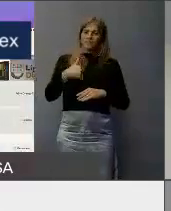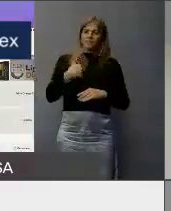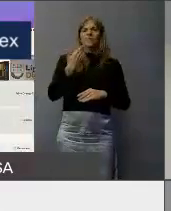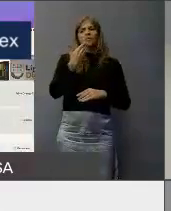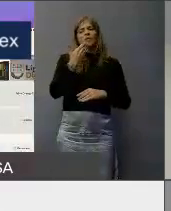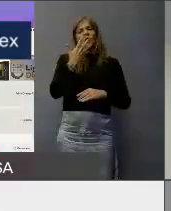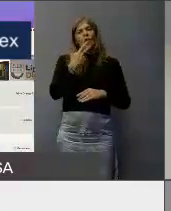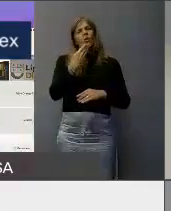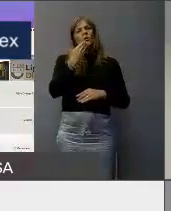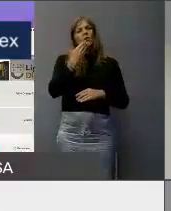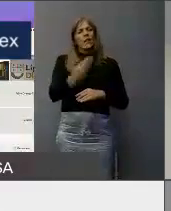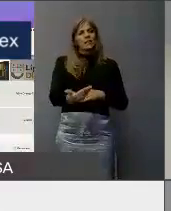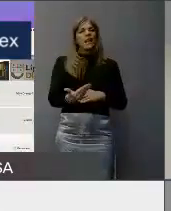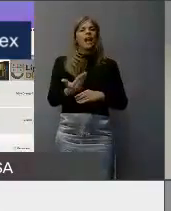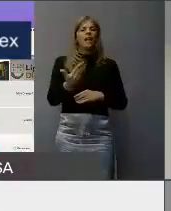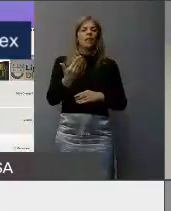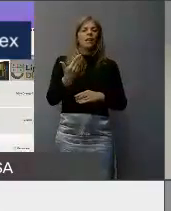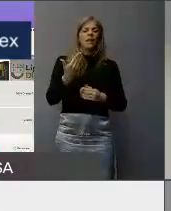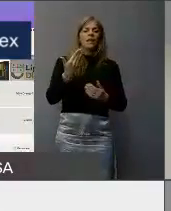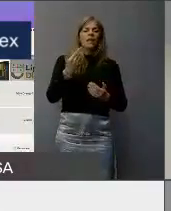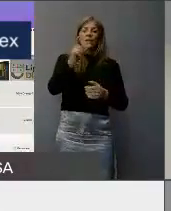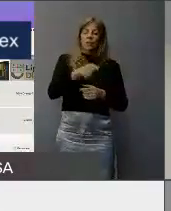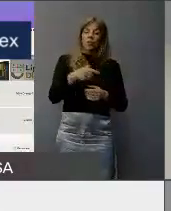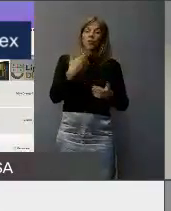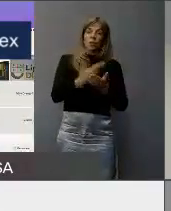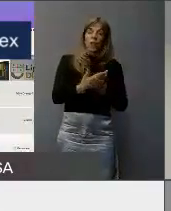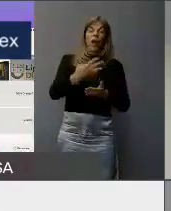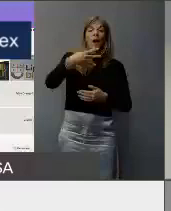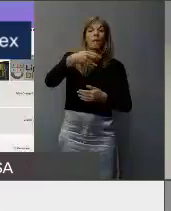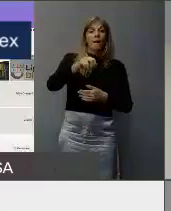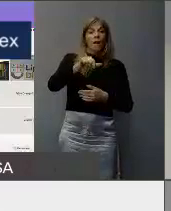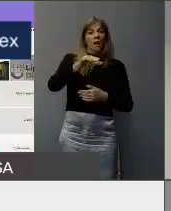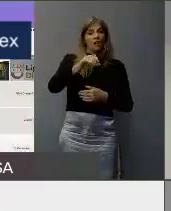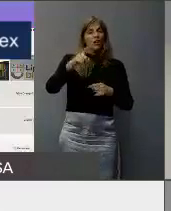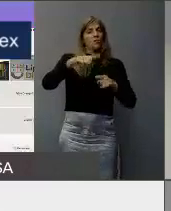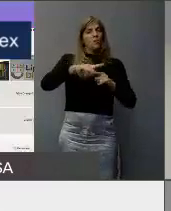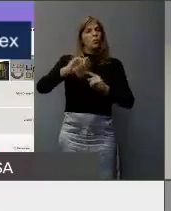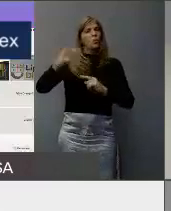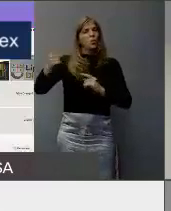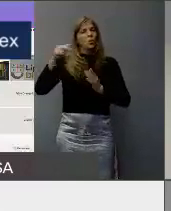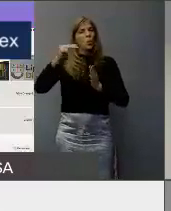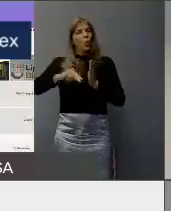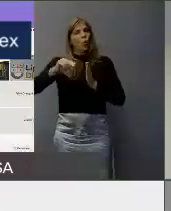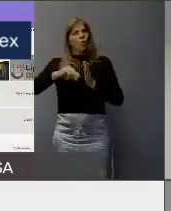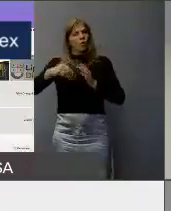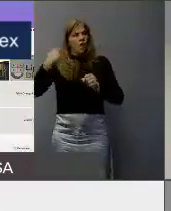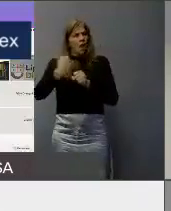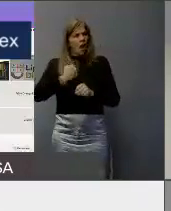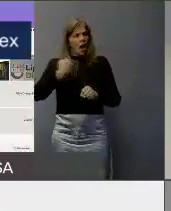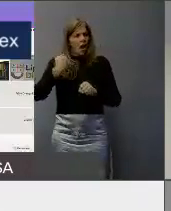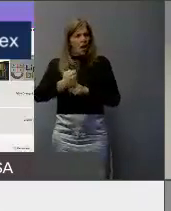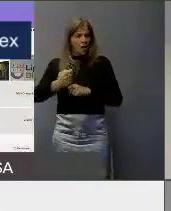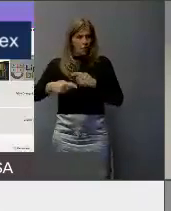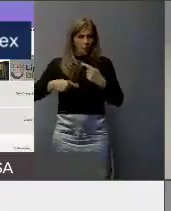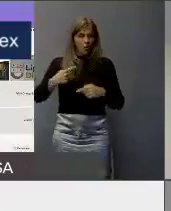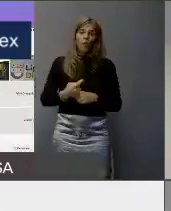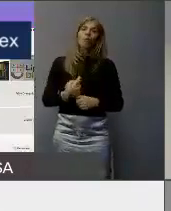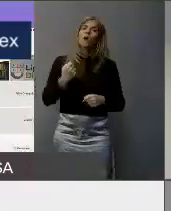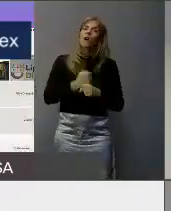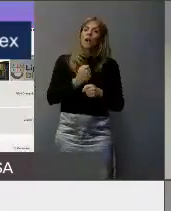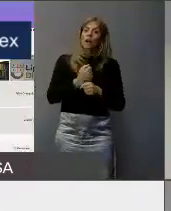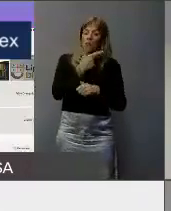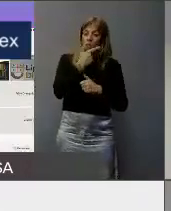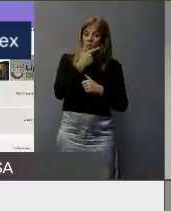così mascia e tutti gli uffici che vanno ha lavorato dietro il lavoro è stato un bel lavoro un grande lavoro e